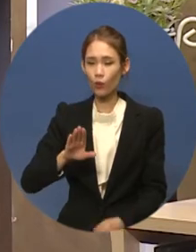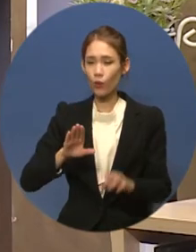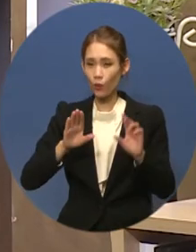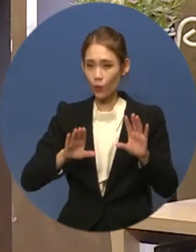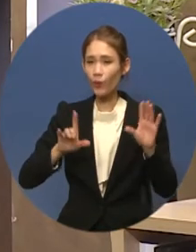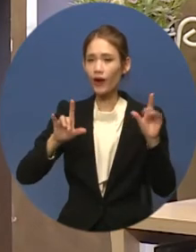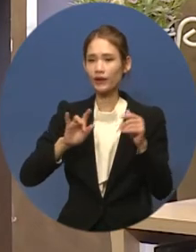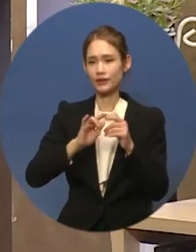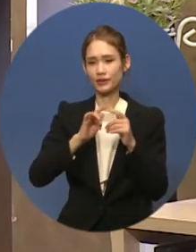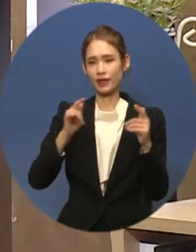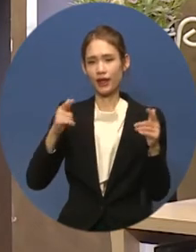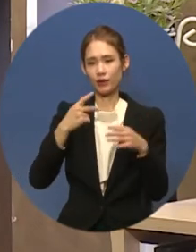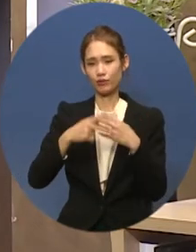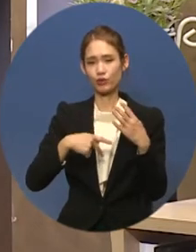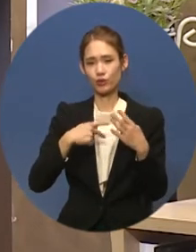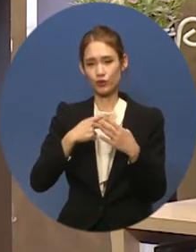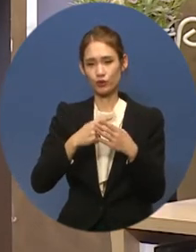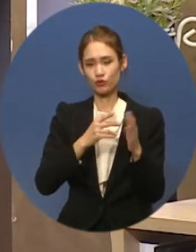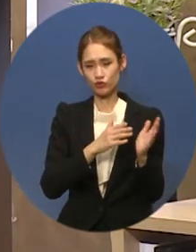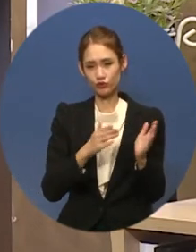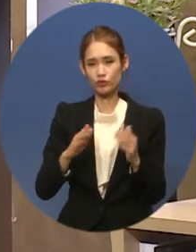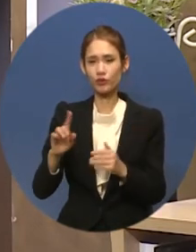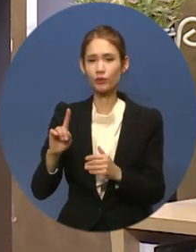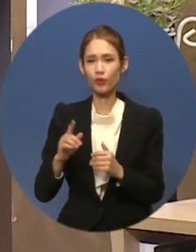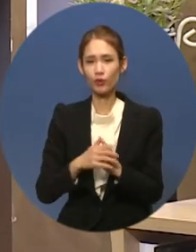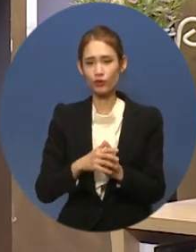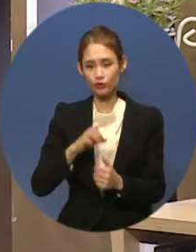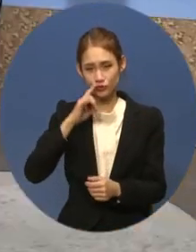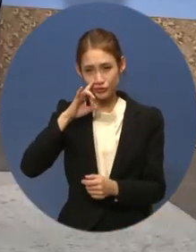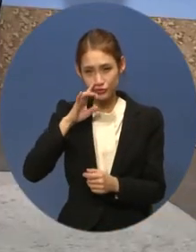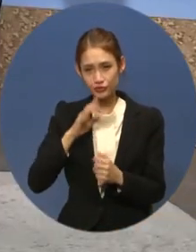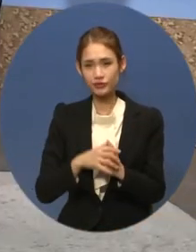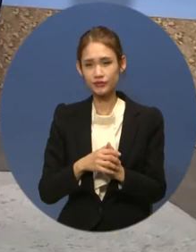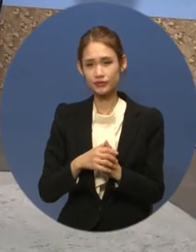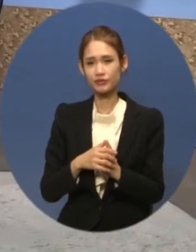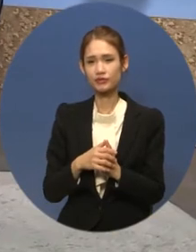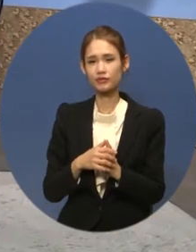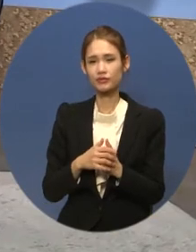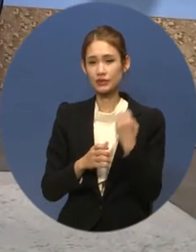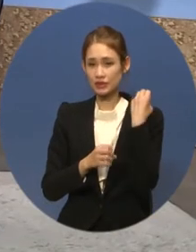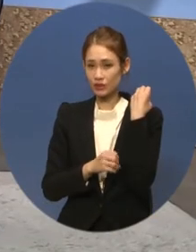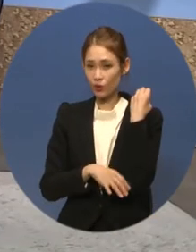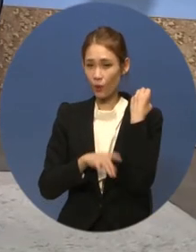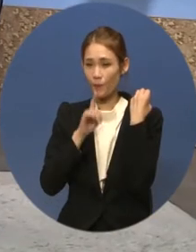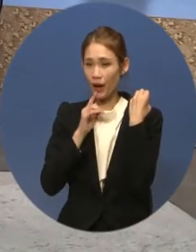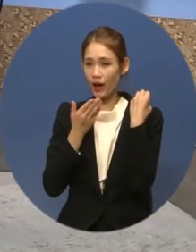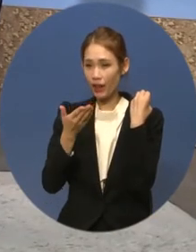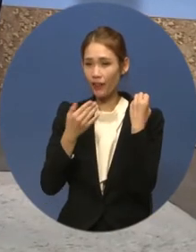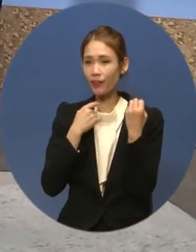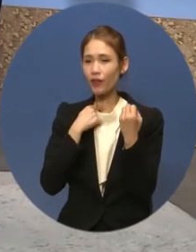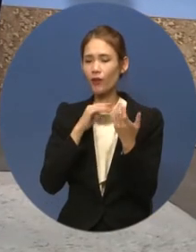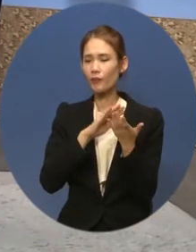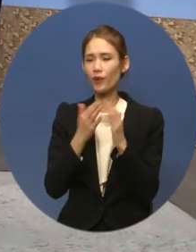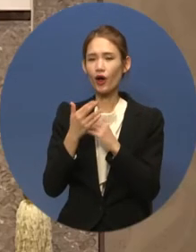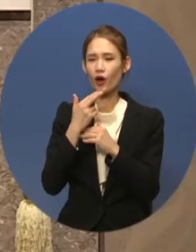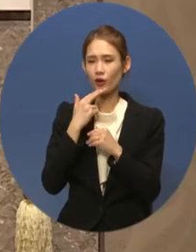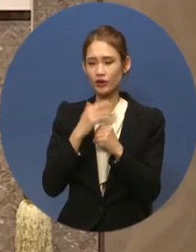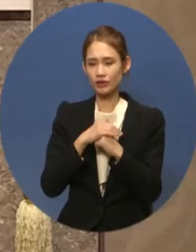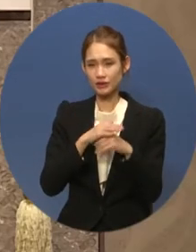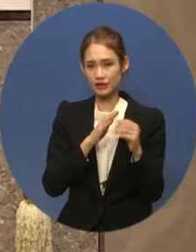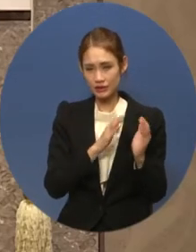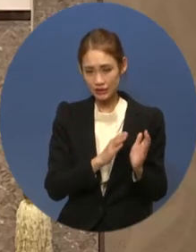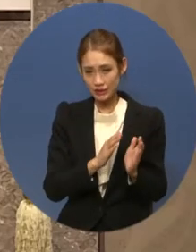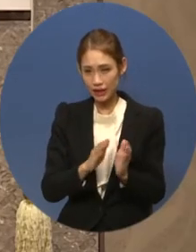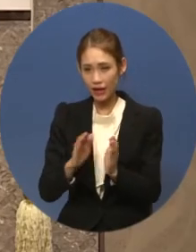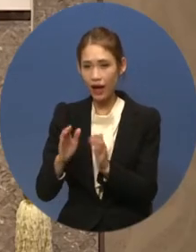다양한 프로젝트들을 준비하고 계신지 궁금합니다 예 어 기존의 말씀드렸던 활동들은 변화 모피 저희가 진행 들을